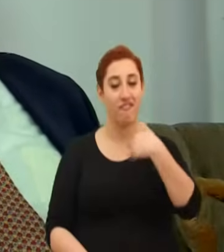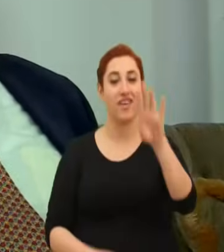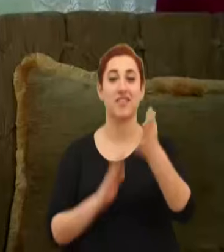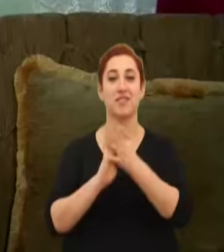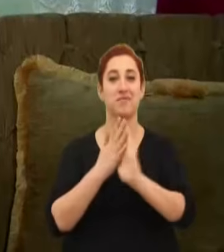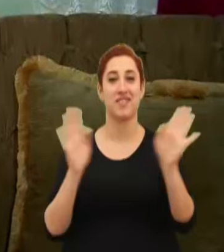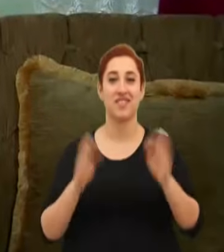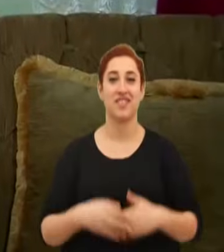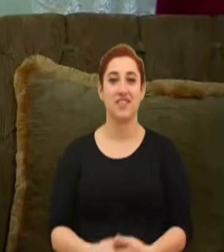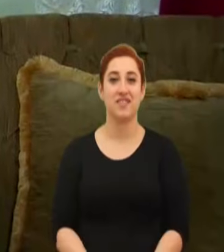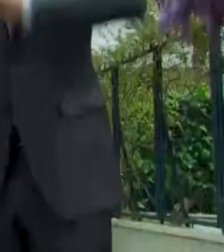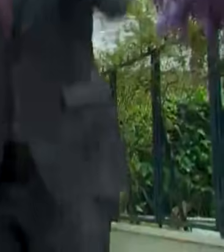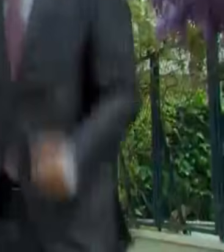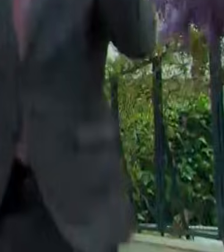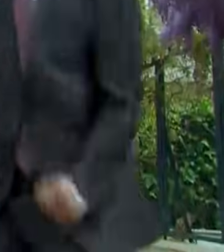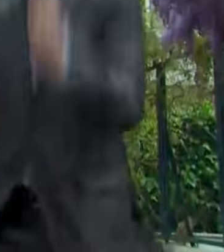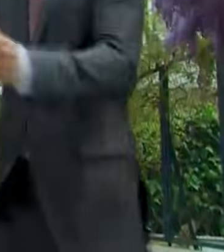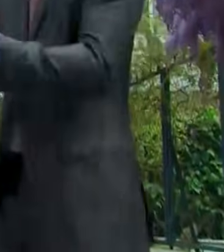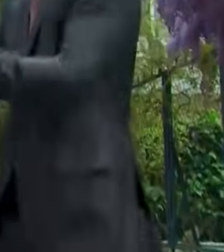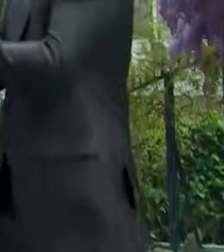Verdim gitti.